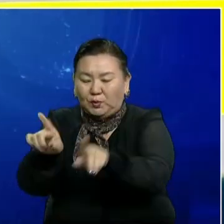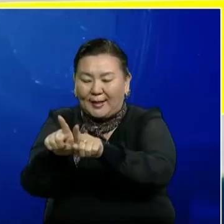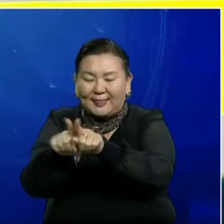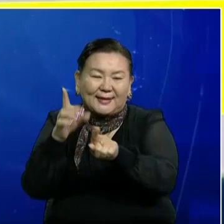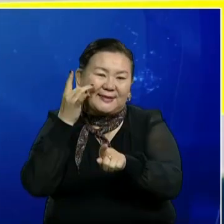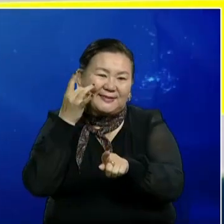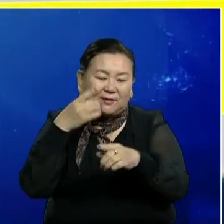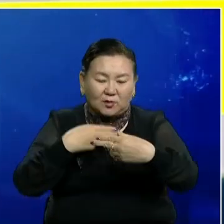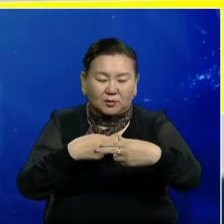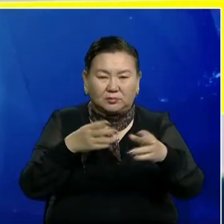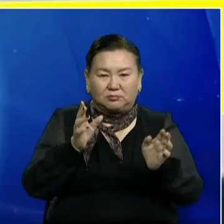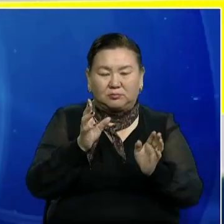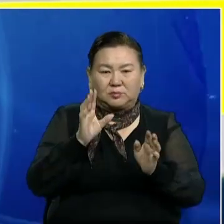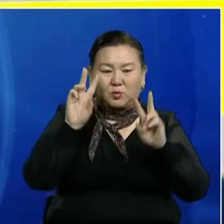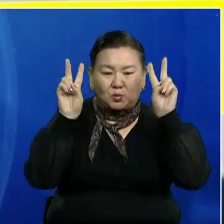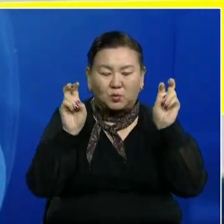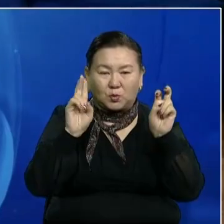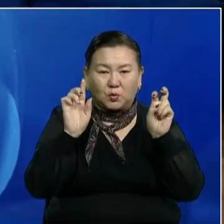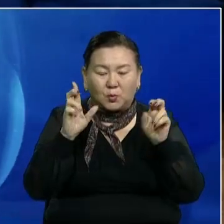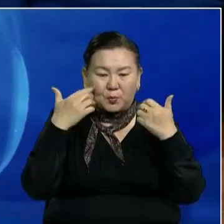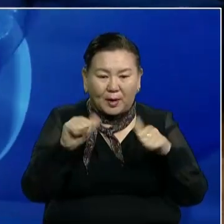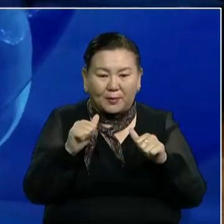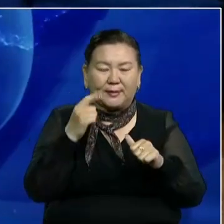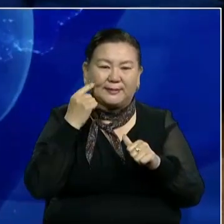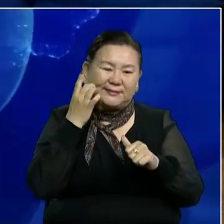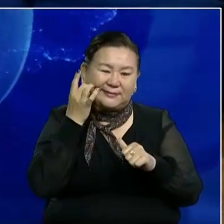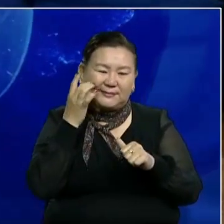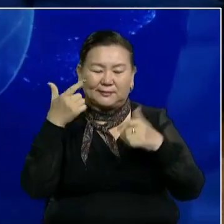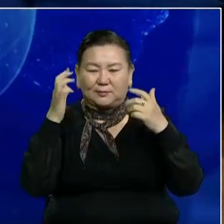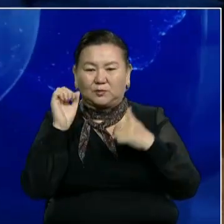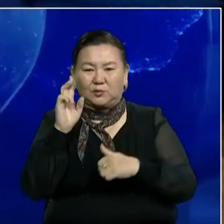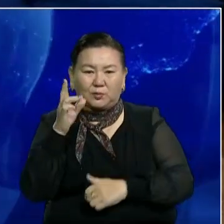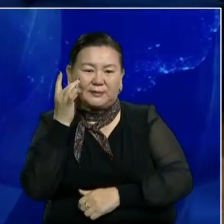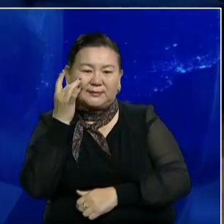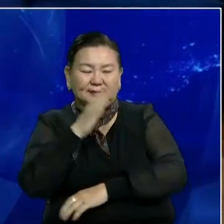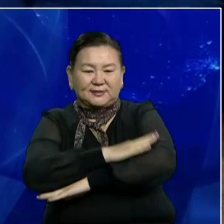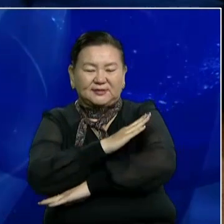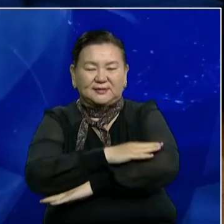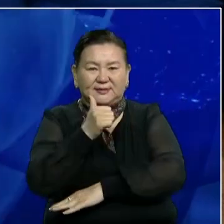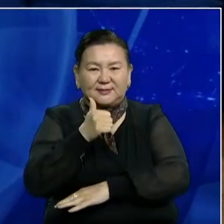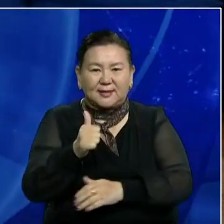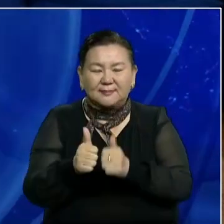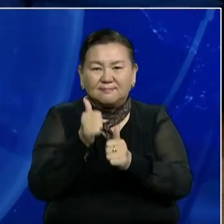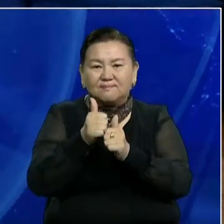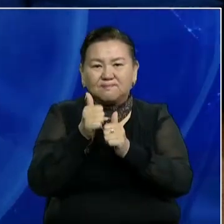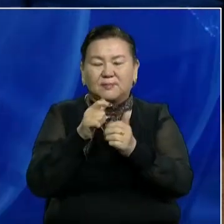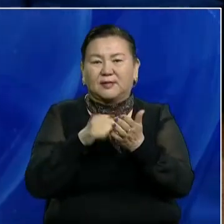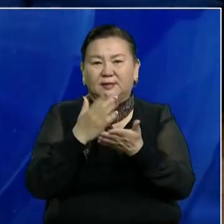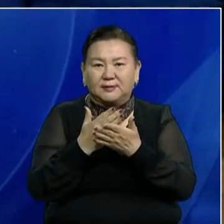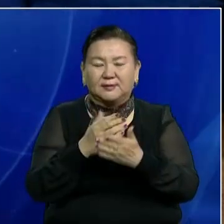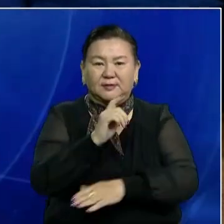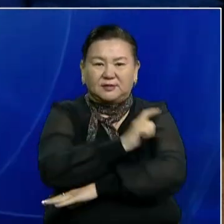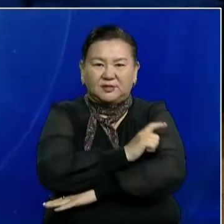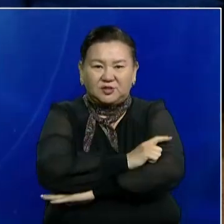ялангуяа сум орон нутгийн онцлогоос авч үзэхэд бол хүүхдүүдийг одоо хичээлдээ муудлаа, инглишээ тэглэе гэхэд нь болохоор за нэг бол чи